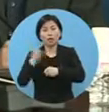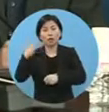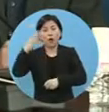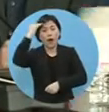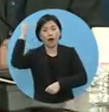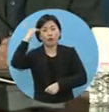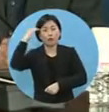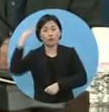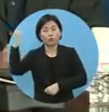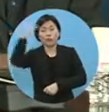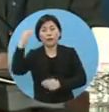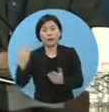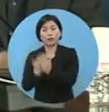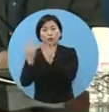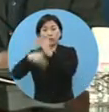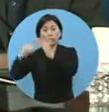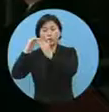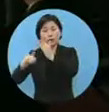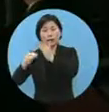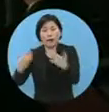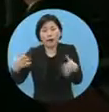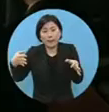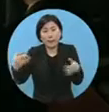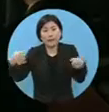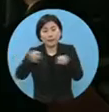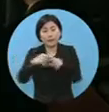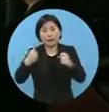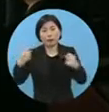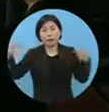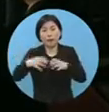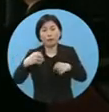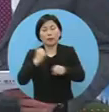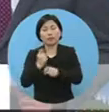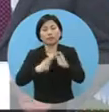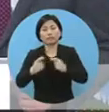한국관광공사와 협력을 강화해 지역특화 관광상품을 개발할 계획입니다.